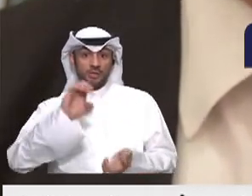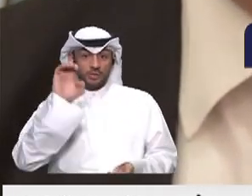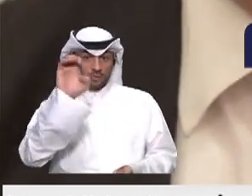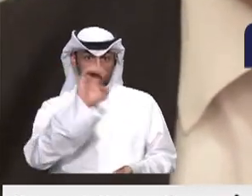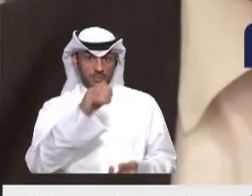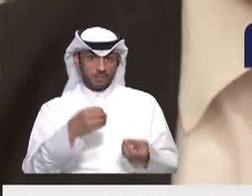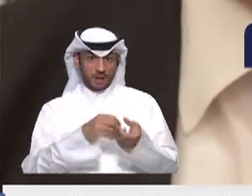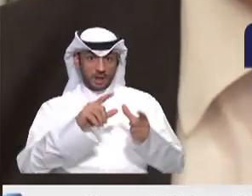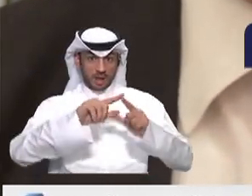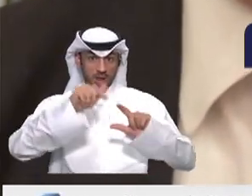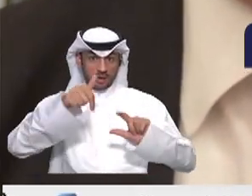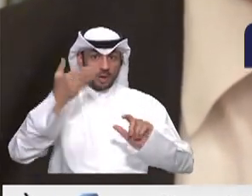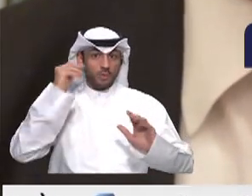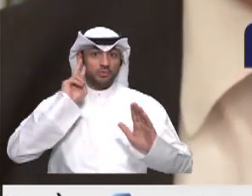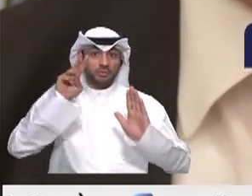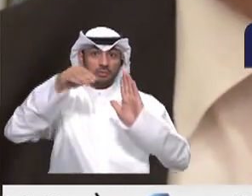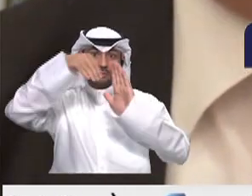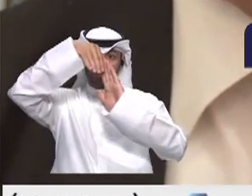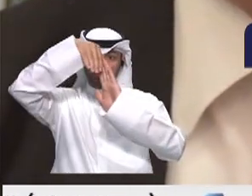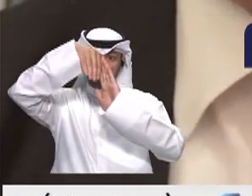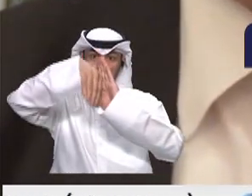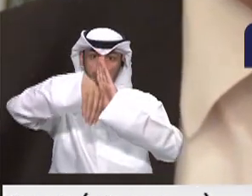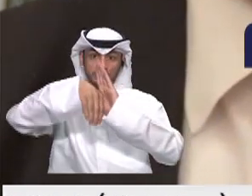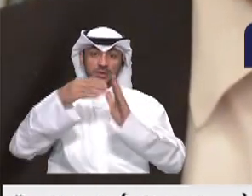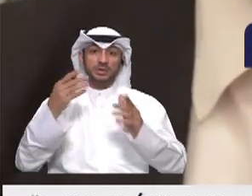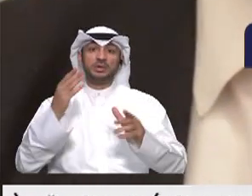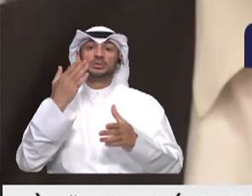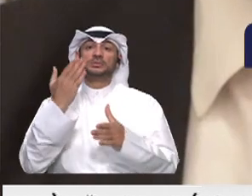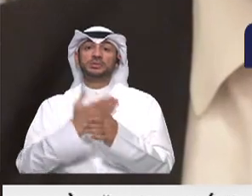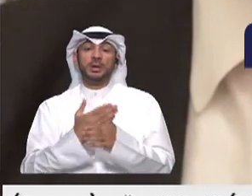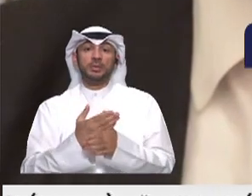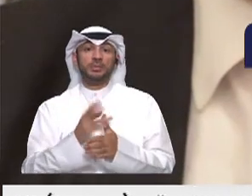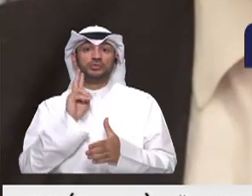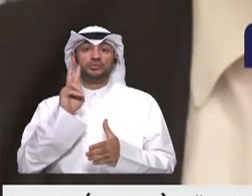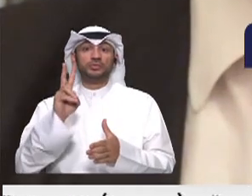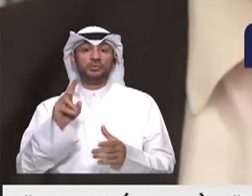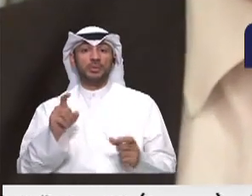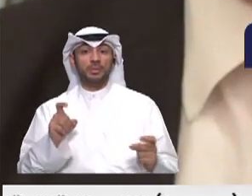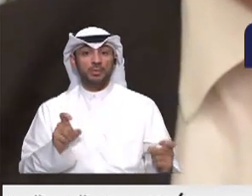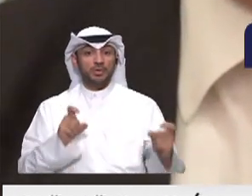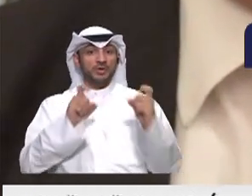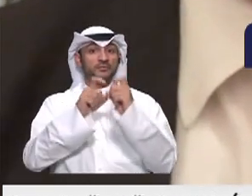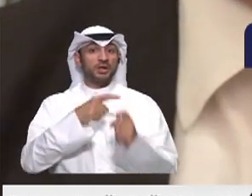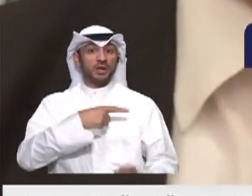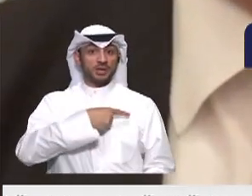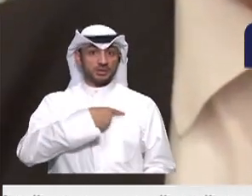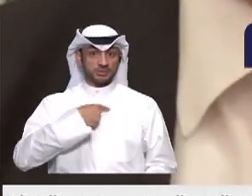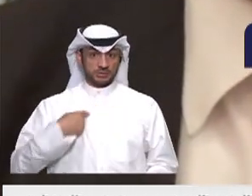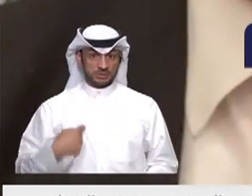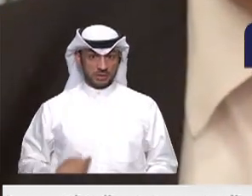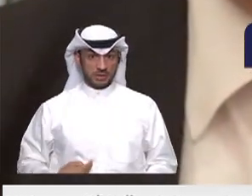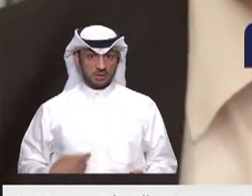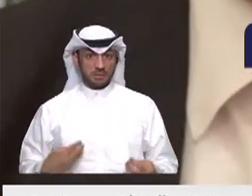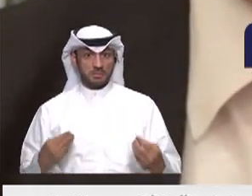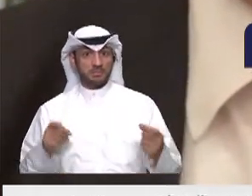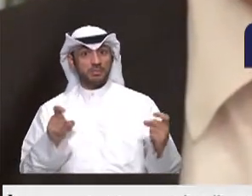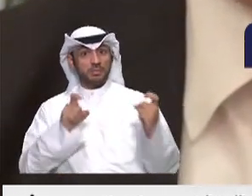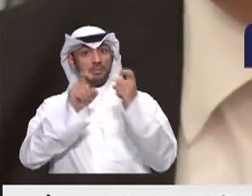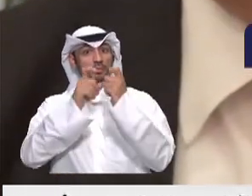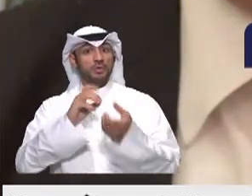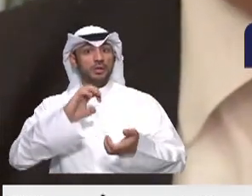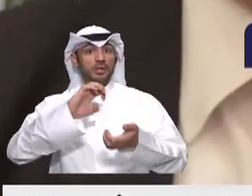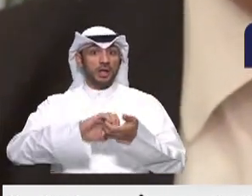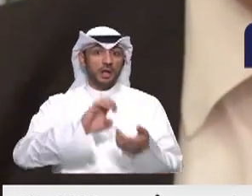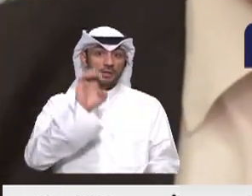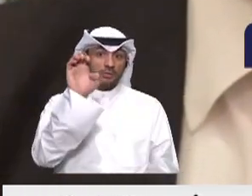الخليج بسبب منافسة الصين لدول الاتحاد الأوروبي، وربما أن تحاول دول